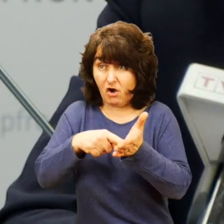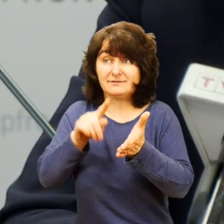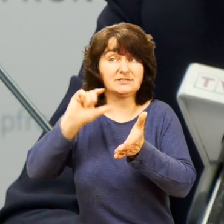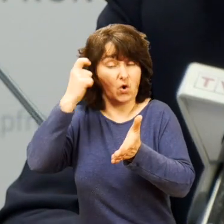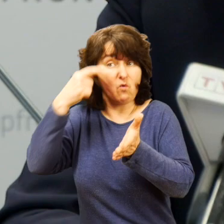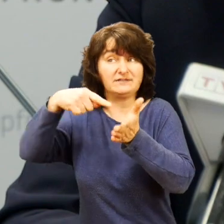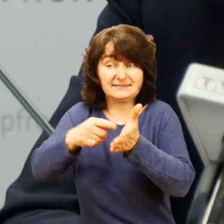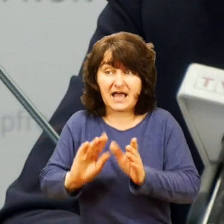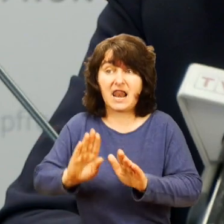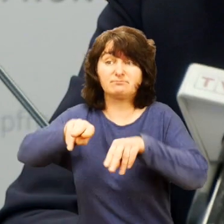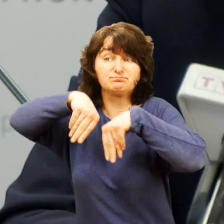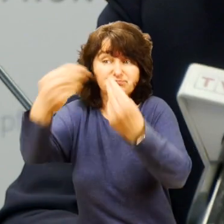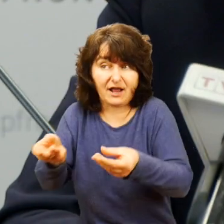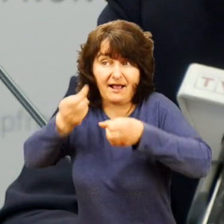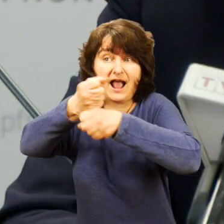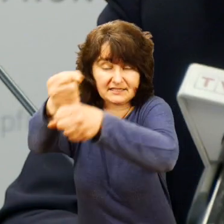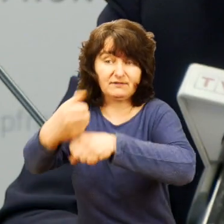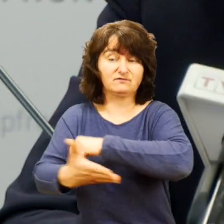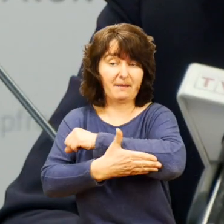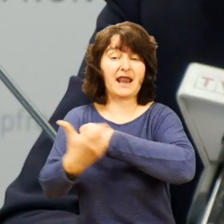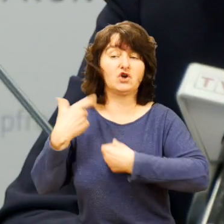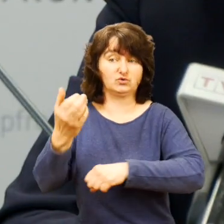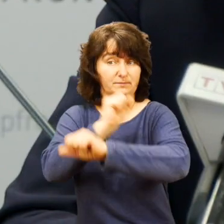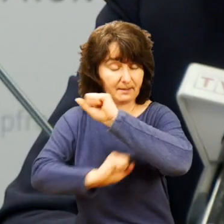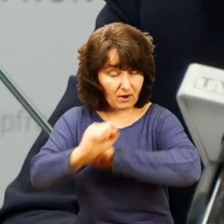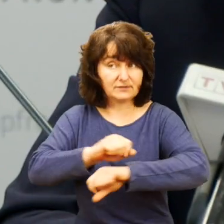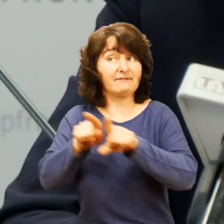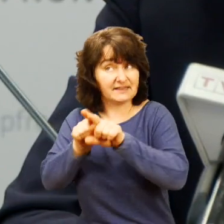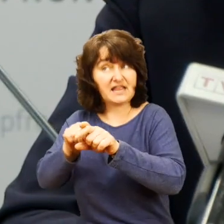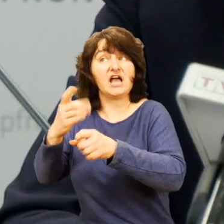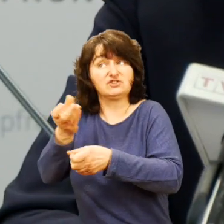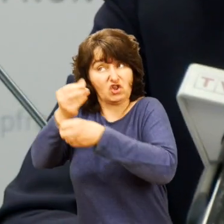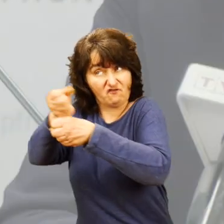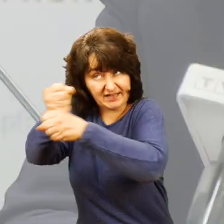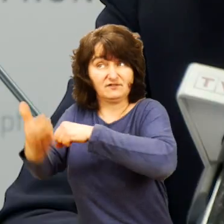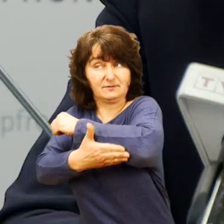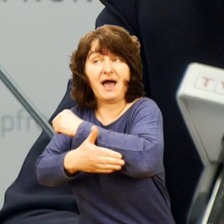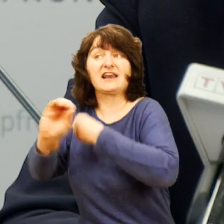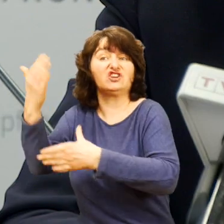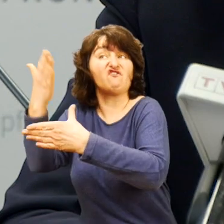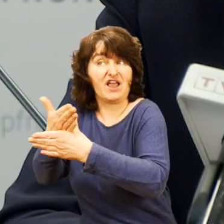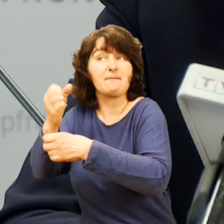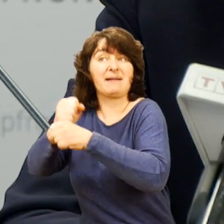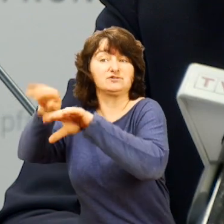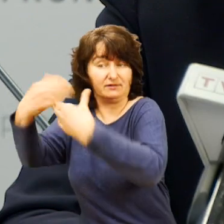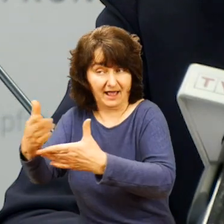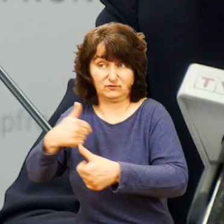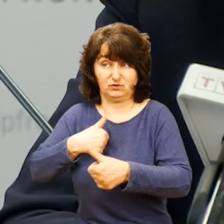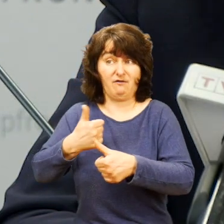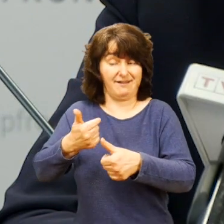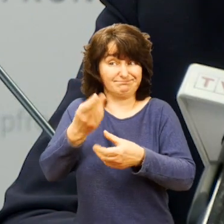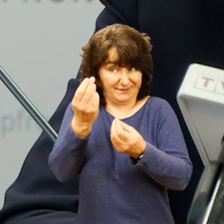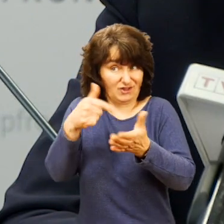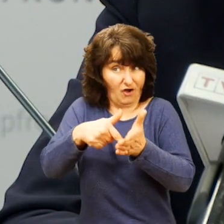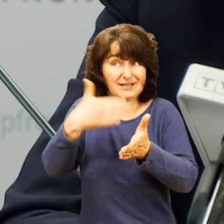wszystkim przekazywane właśnie na wsparcie osób niepełnosprawnych, wsparcie pracodawców. Z naszego funduszu, tak jak